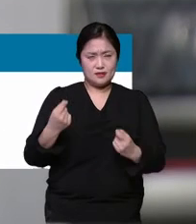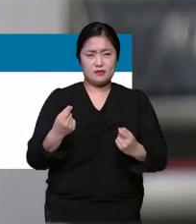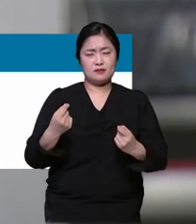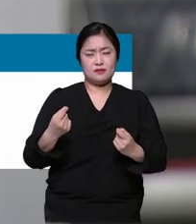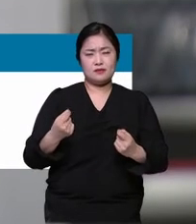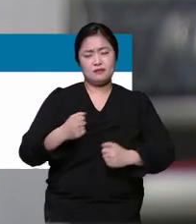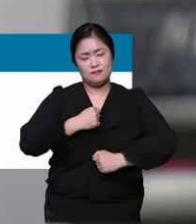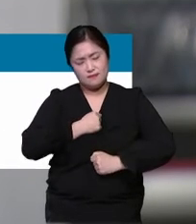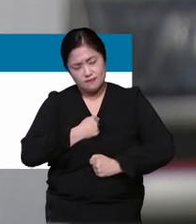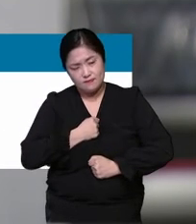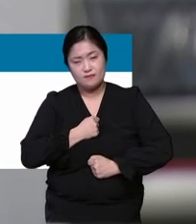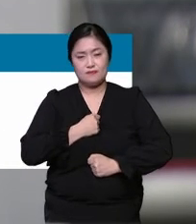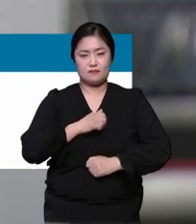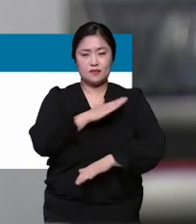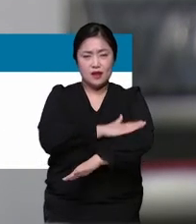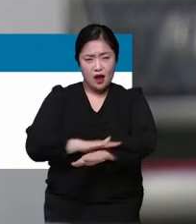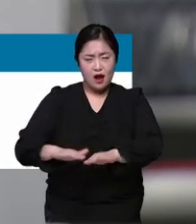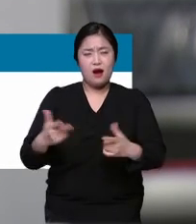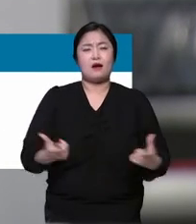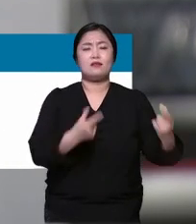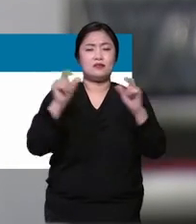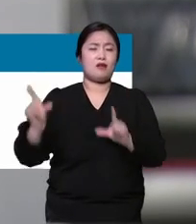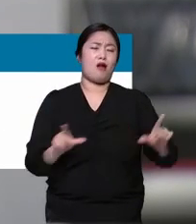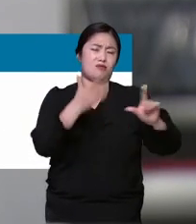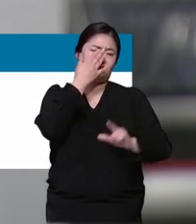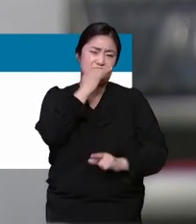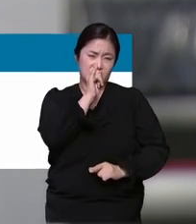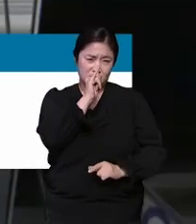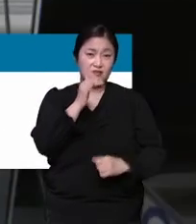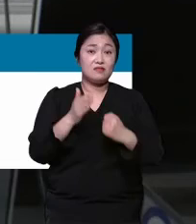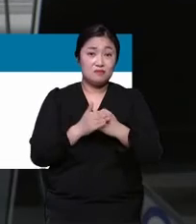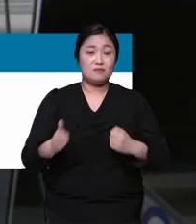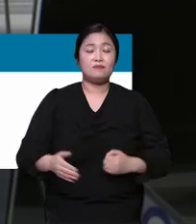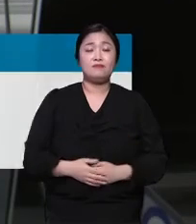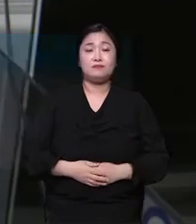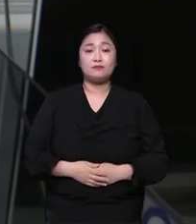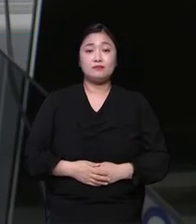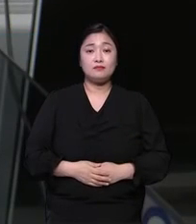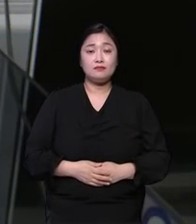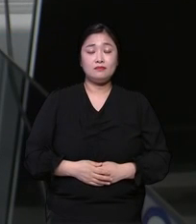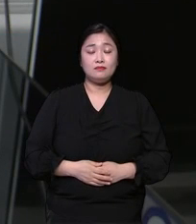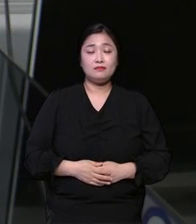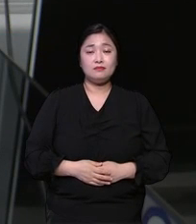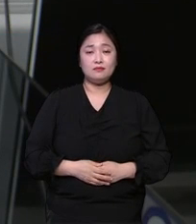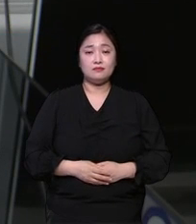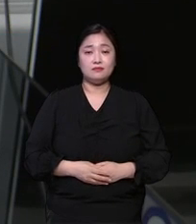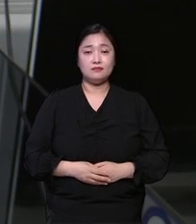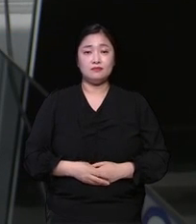그래서 다 같이 일단 잘 지켜줘야 다 같이 또 살 수 있는 거니까. KBC 정경원입니다.